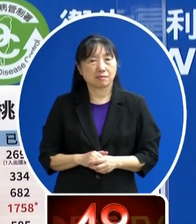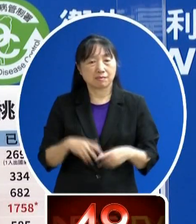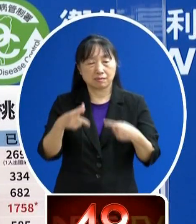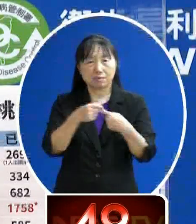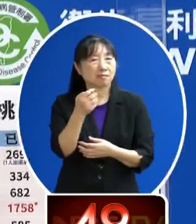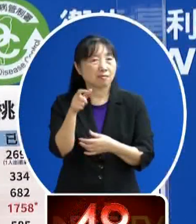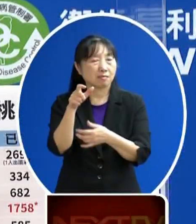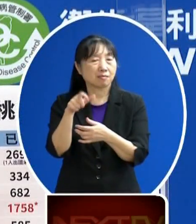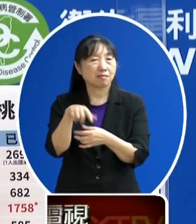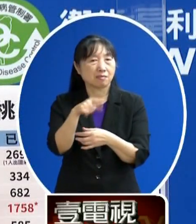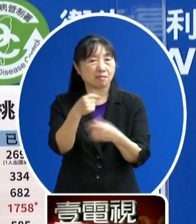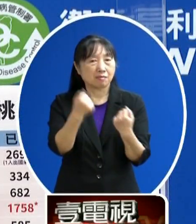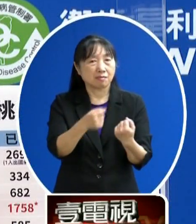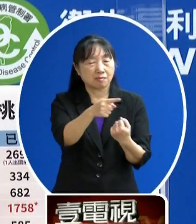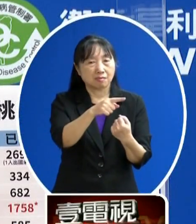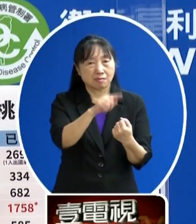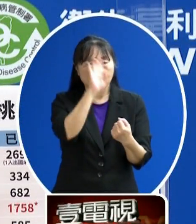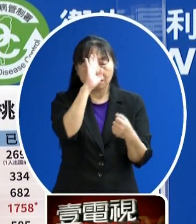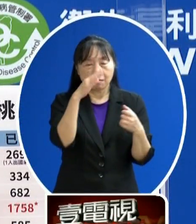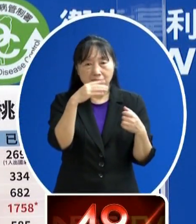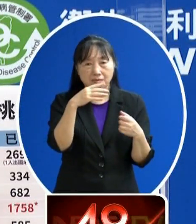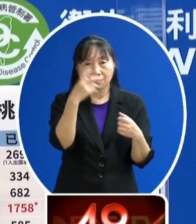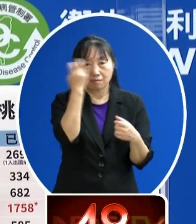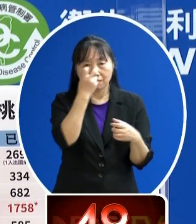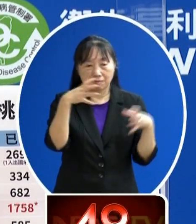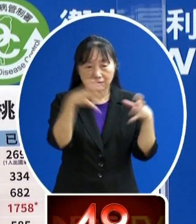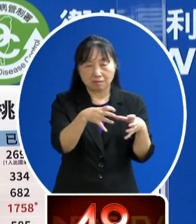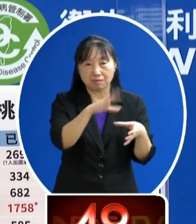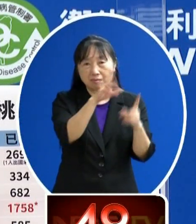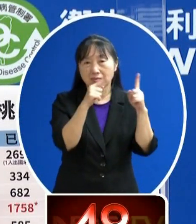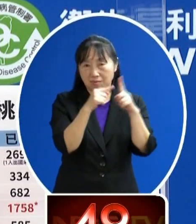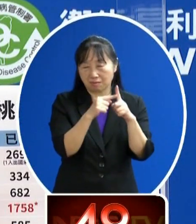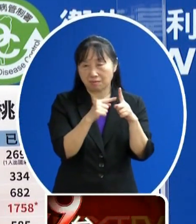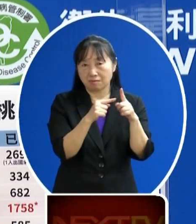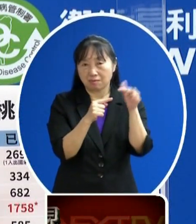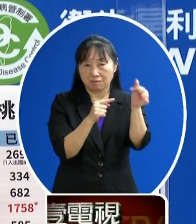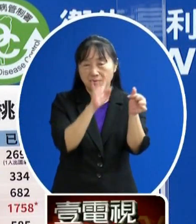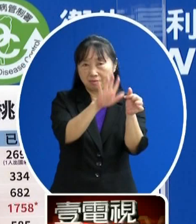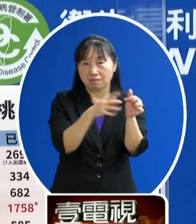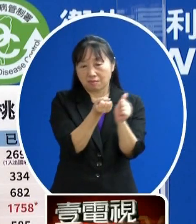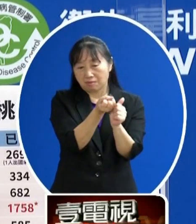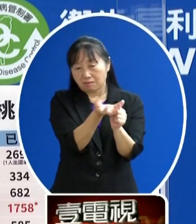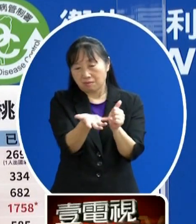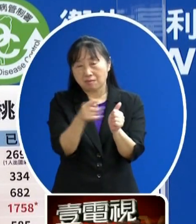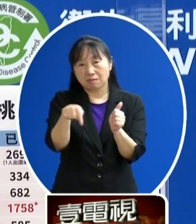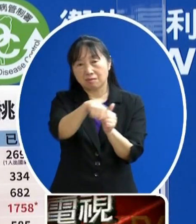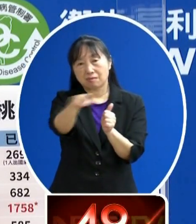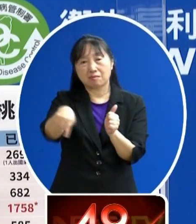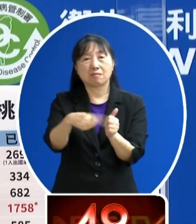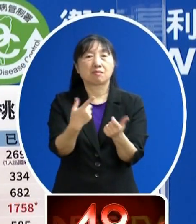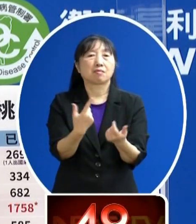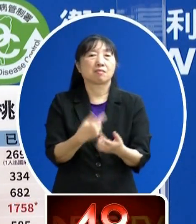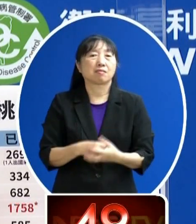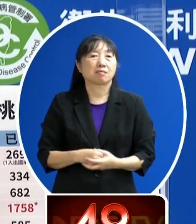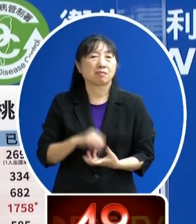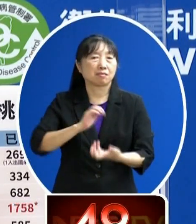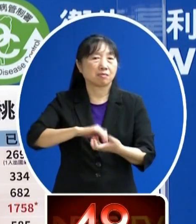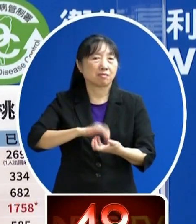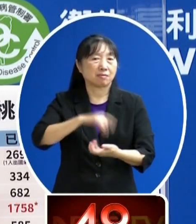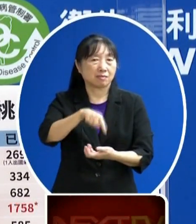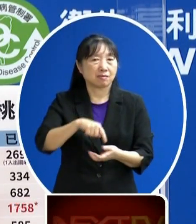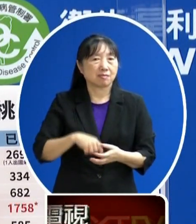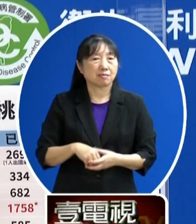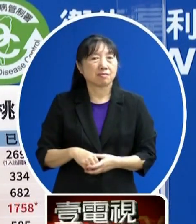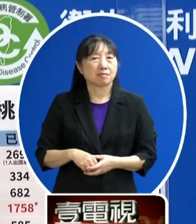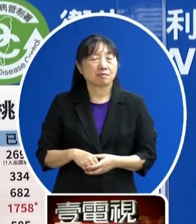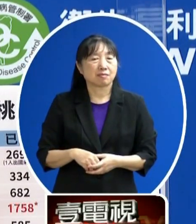伪阳性，在集中检疫的时候有人是确诊的，那当然其他的人就陆陆续续的就感染的，那当然都有这